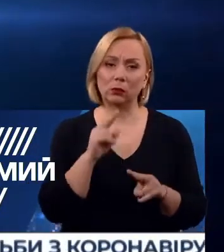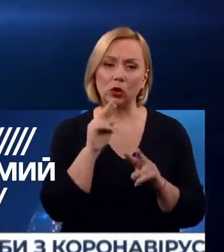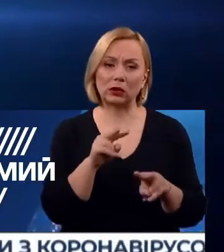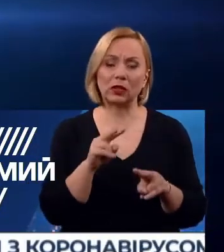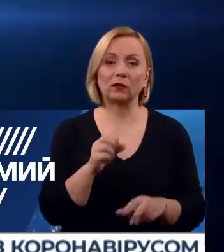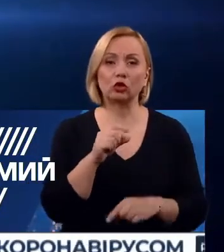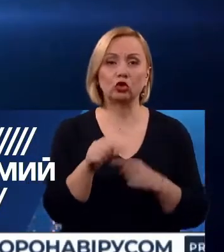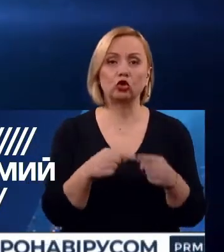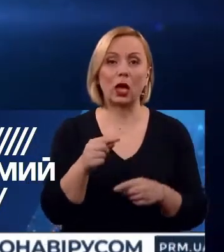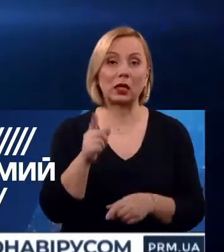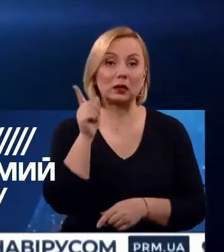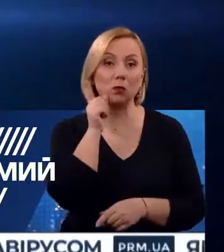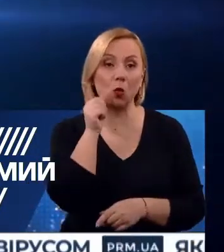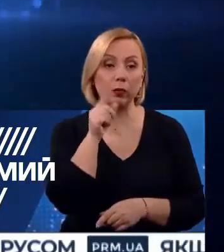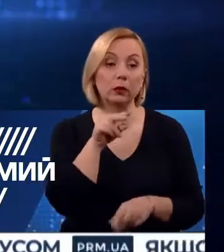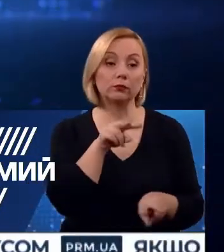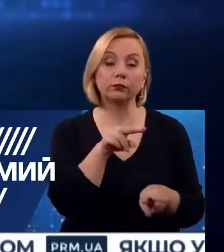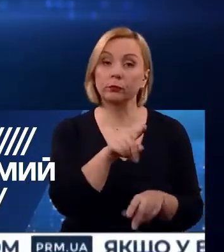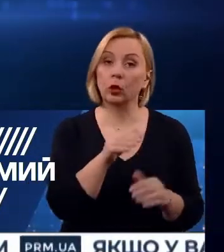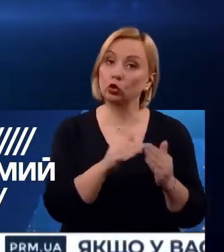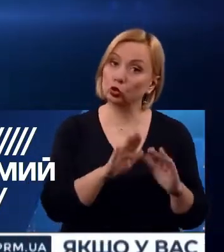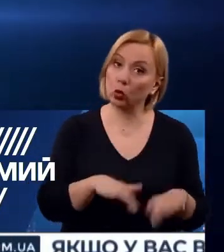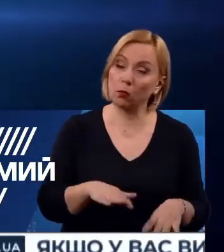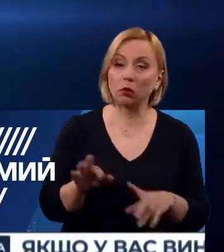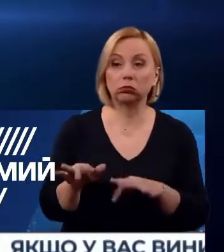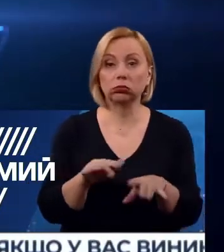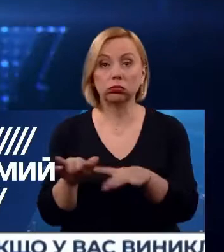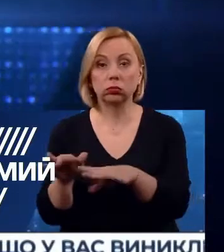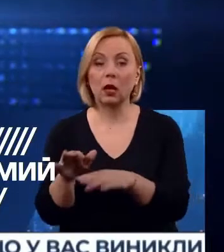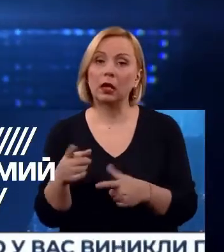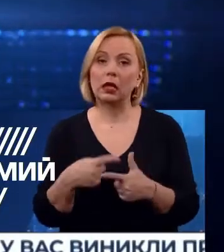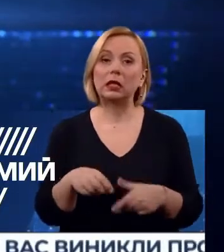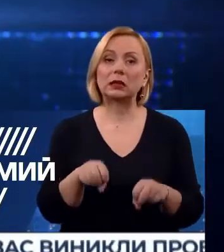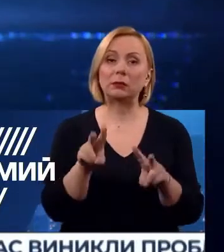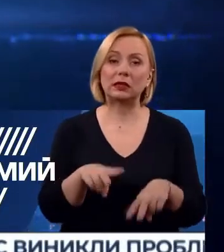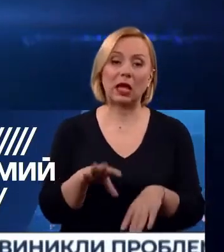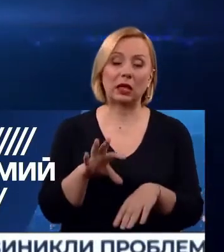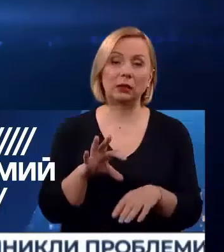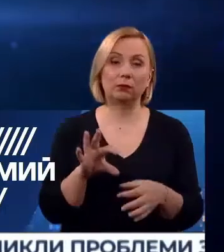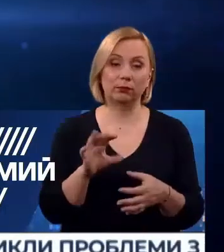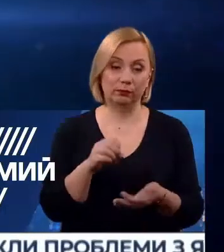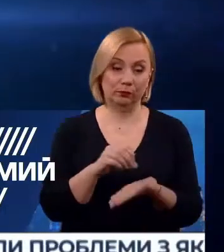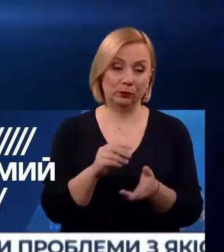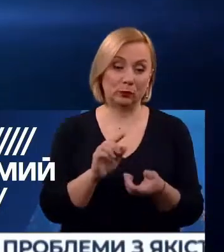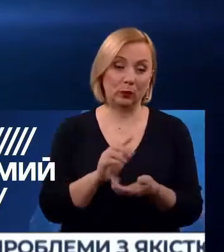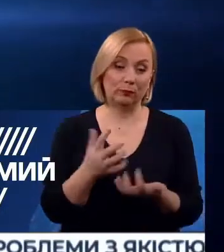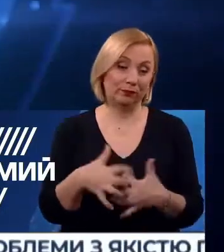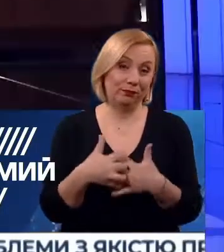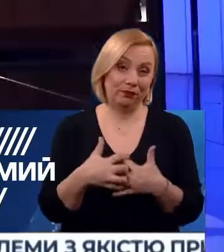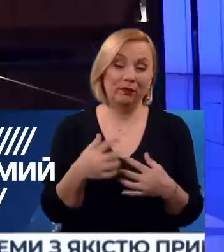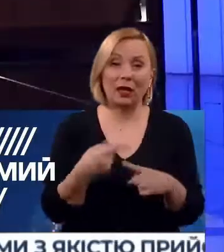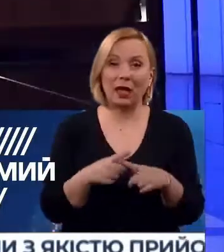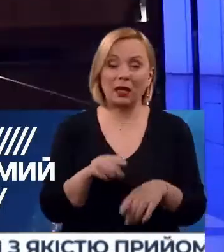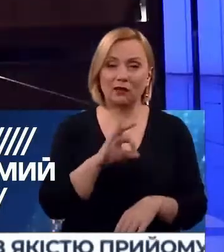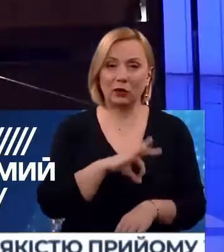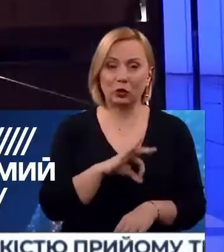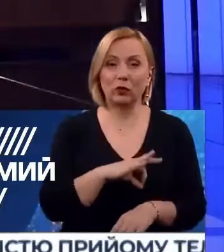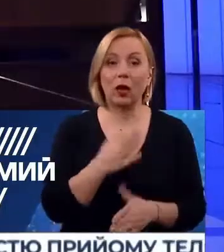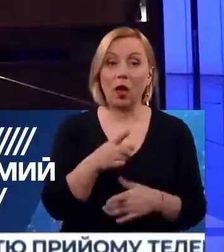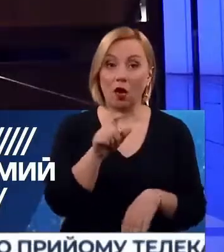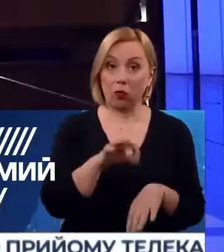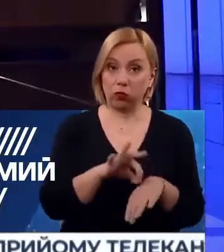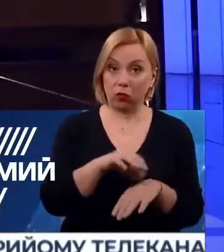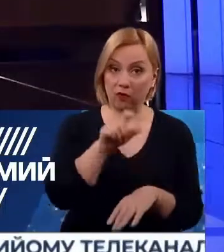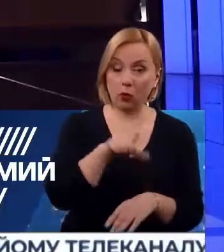мобільні мережі за їх пересуванням, або спеціальними пристроями, як це застосовують в Гонконзі. Тому що якщо такий хворий піде